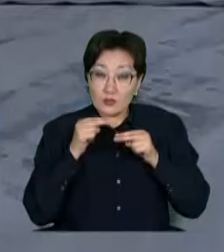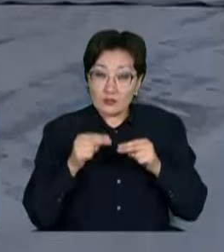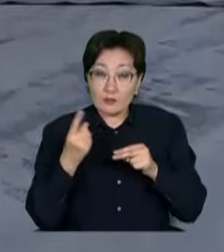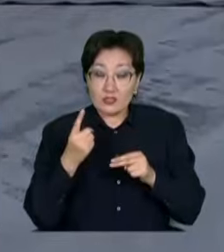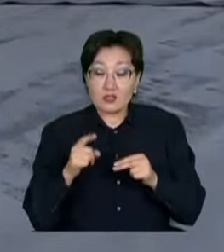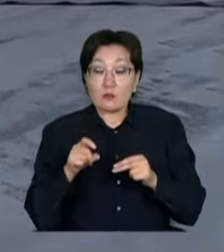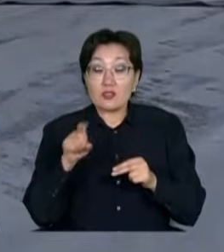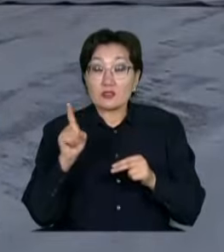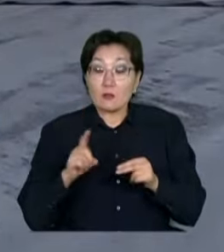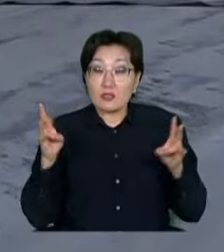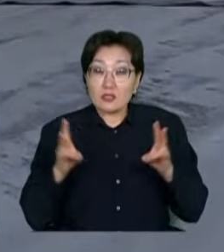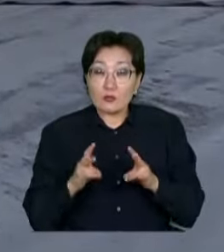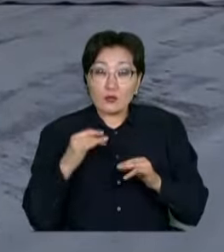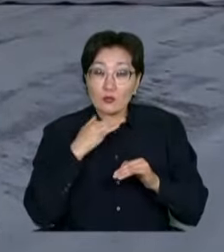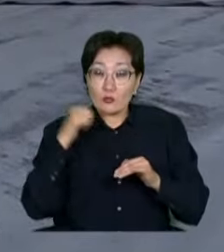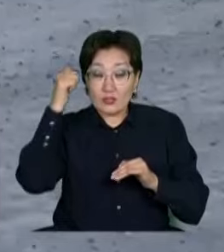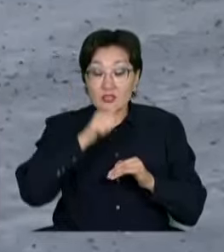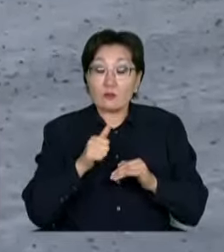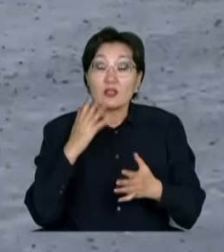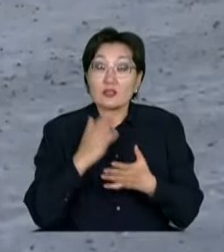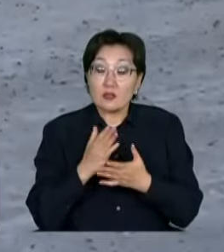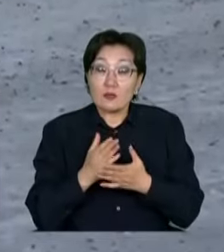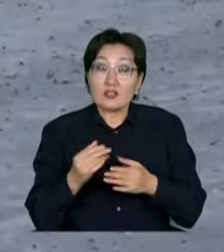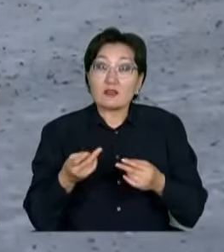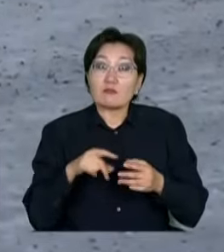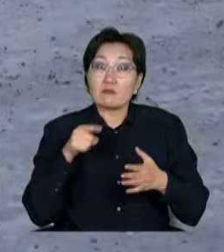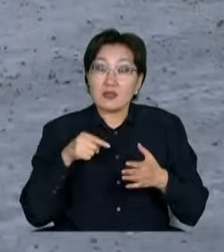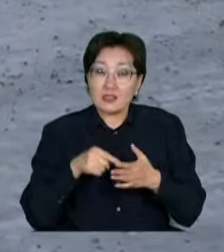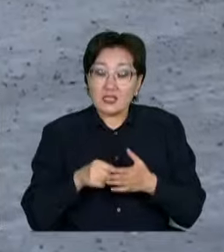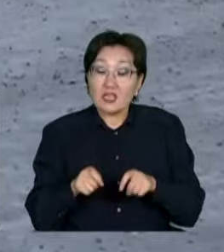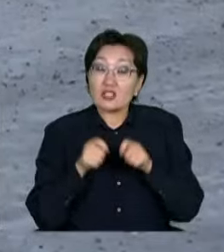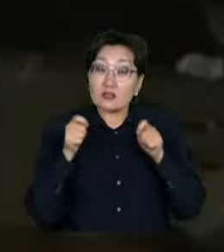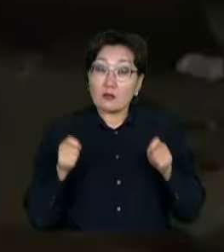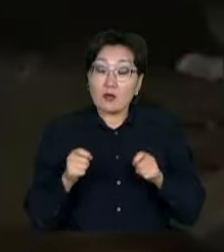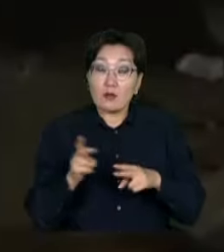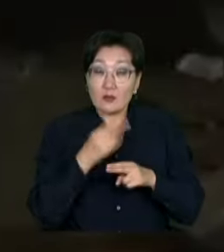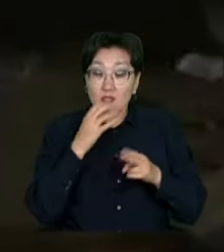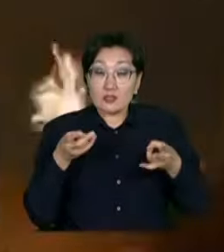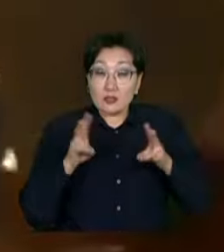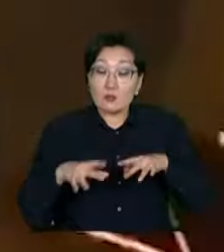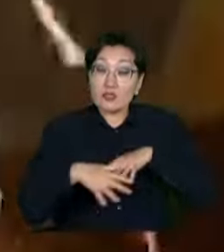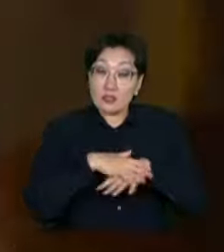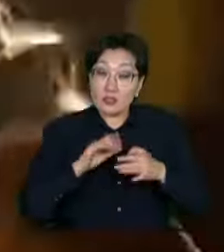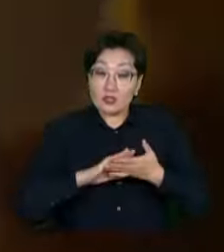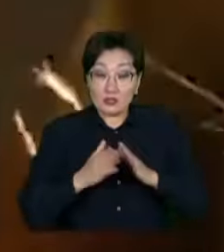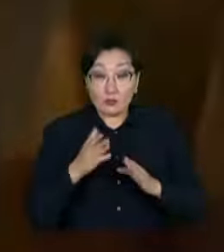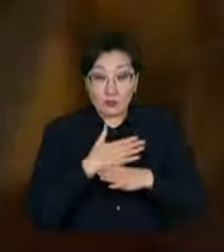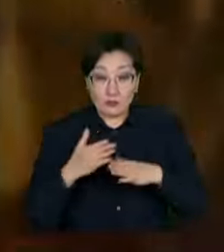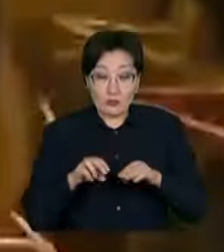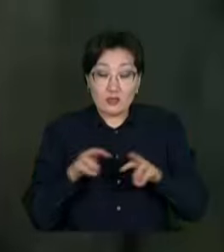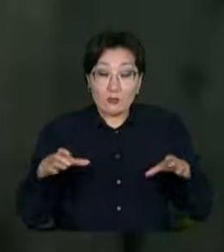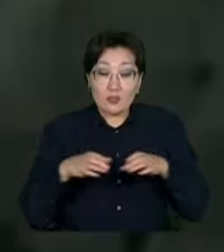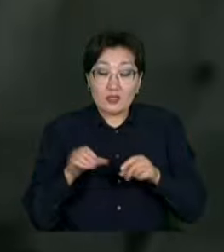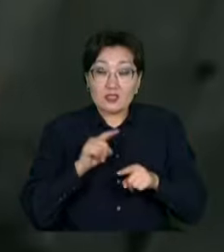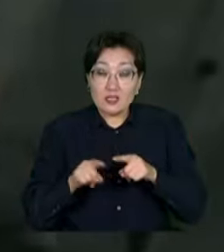ғана екі бастұздақ апат сан жылдар бойы сақталып келген қатпарлы мәселеге бет бұрғызды. Жылусыз қалтырап отырған қарашаңның жағдайынан соң үкімет